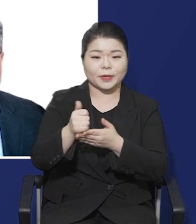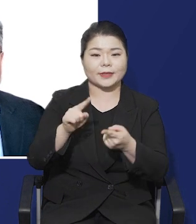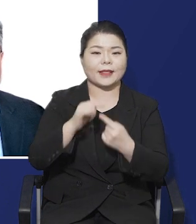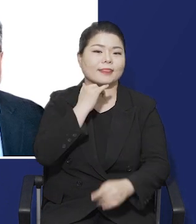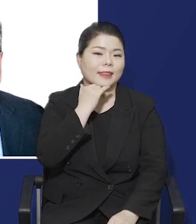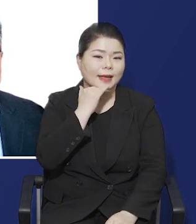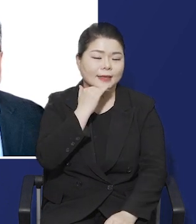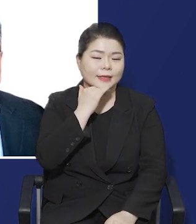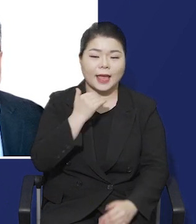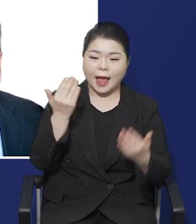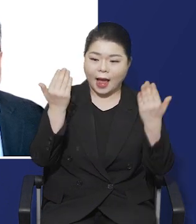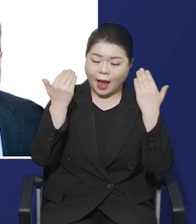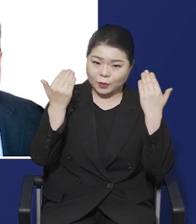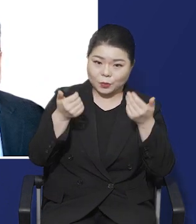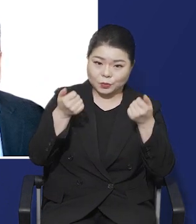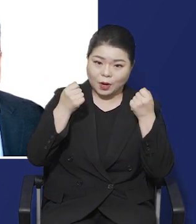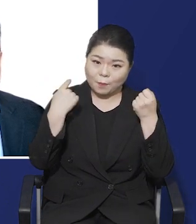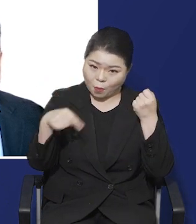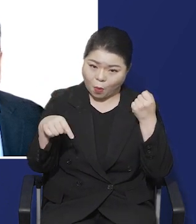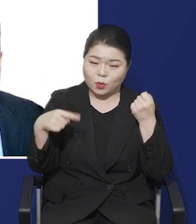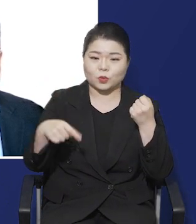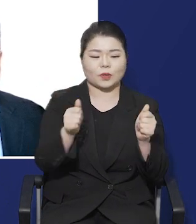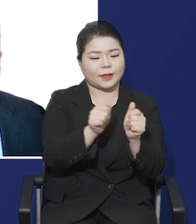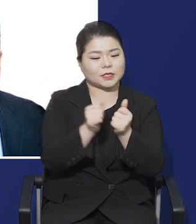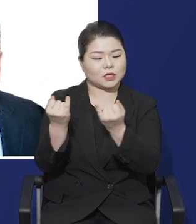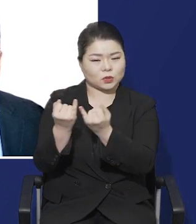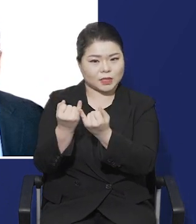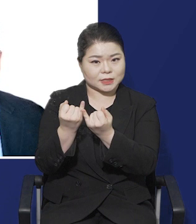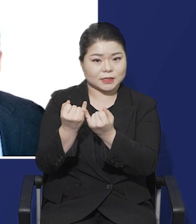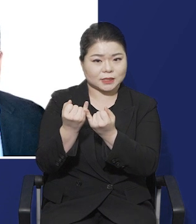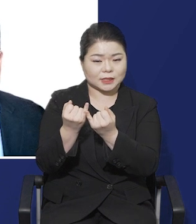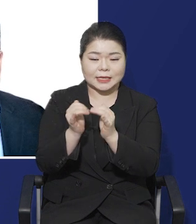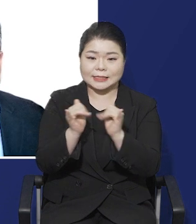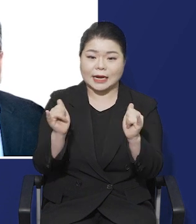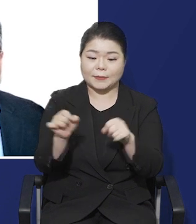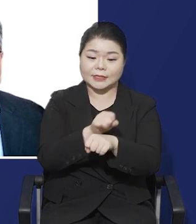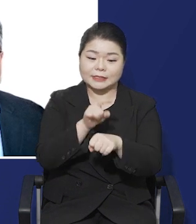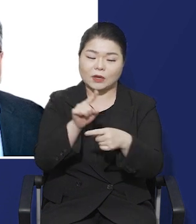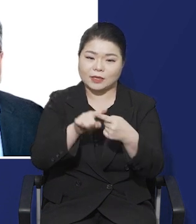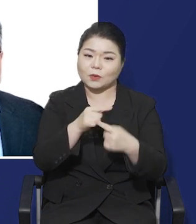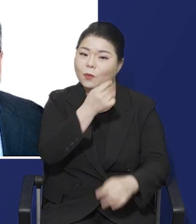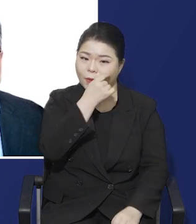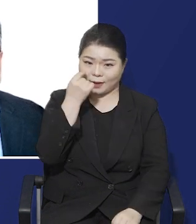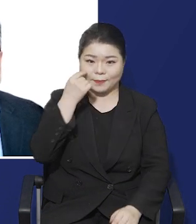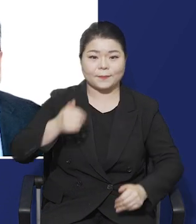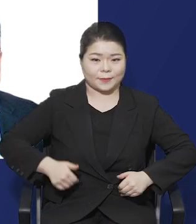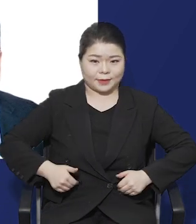연령, 학력, 성별과 같은 인구 통계학적인 특성을 체크해야 합니다.